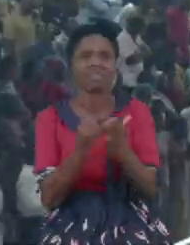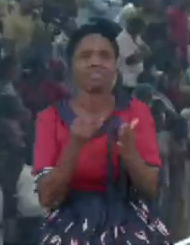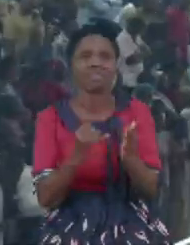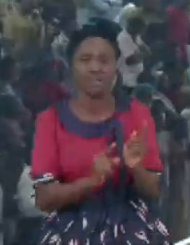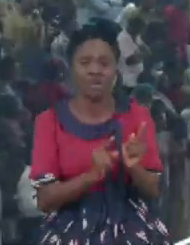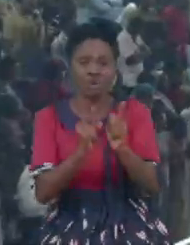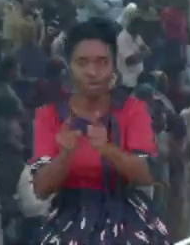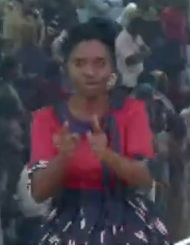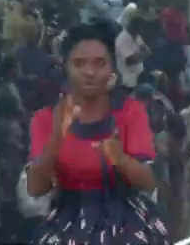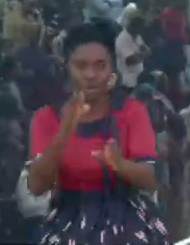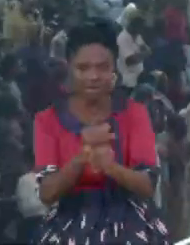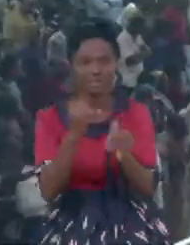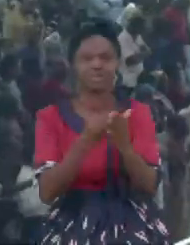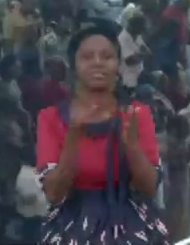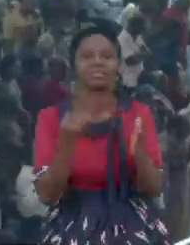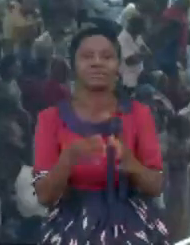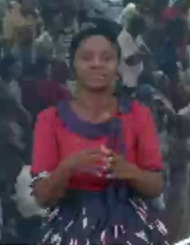posséder,